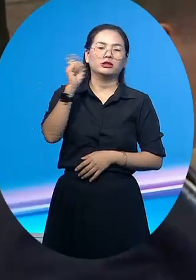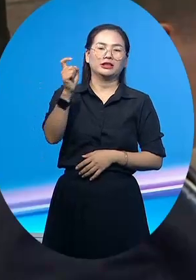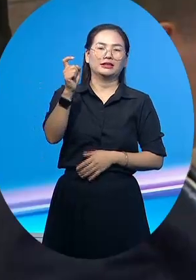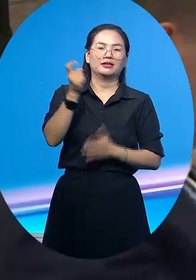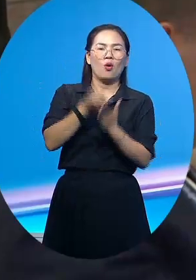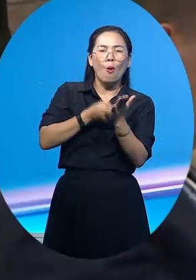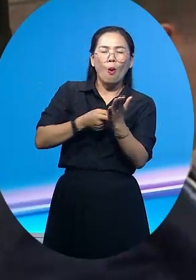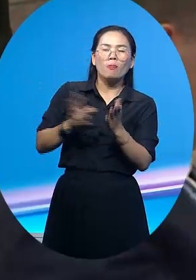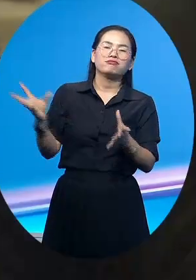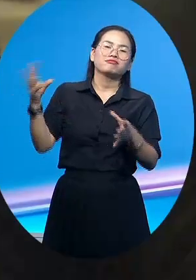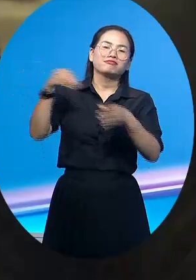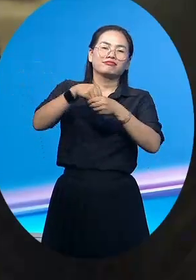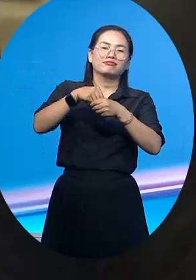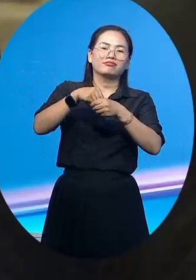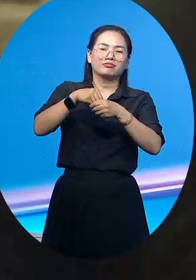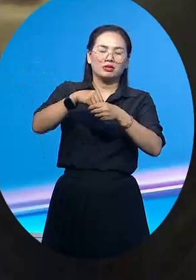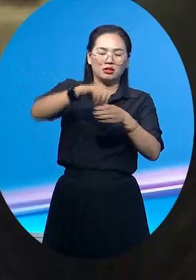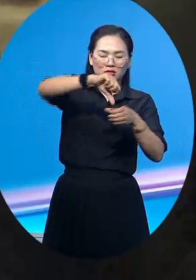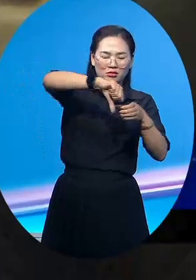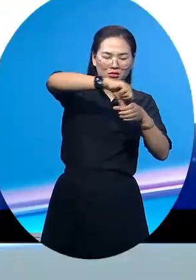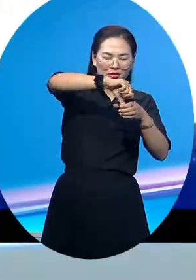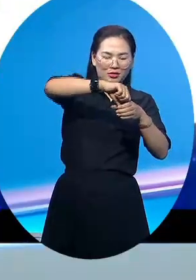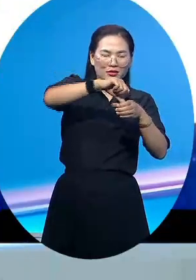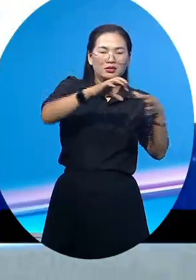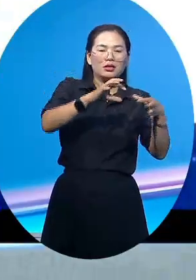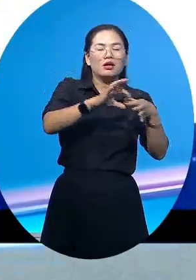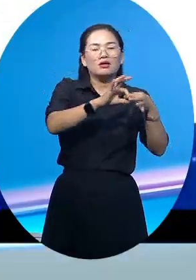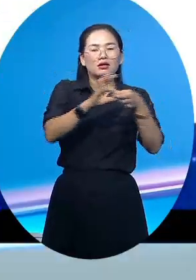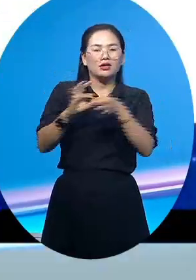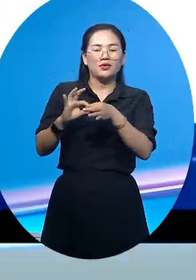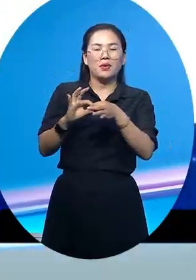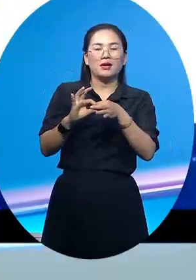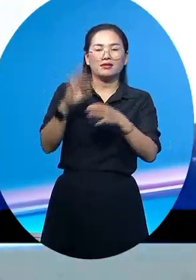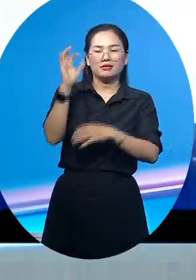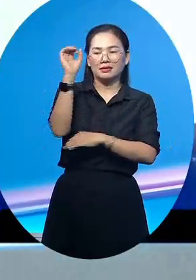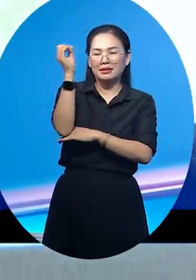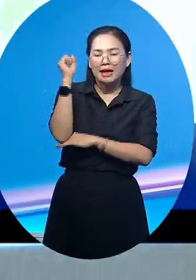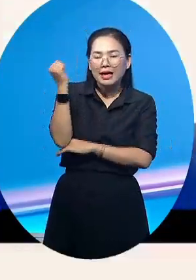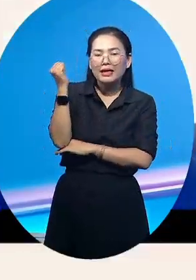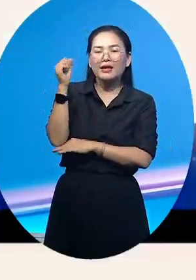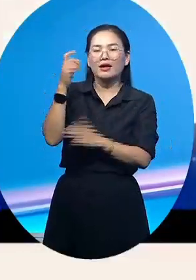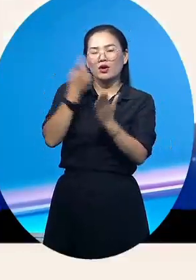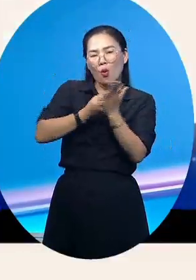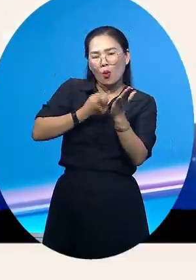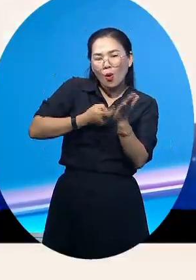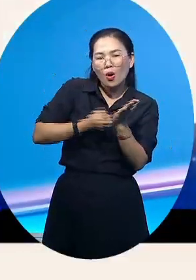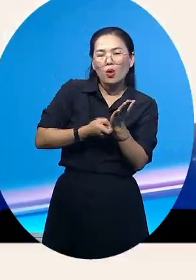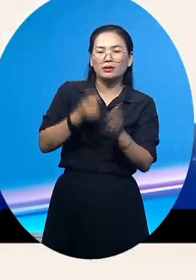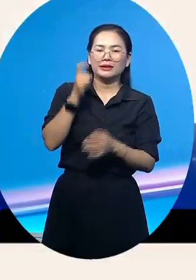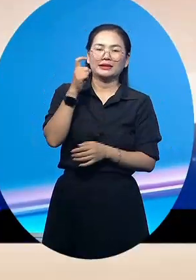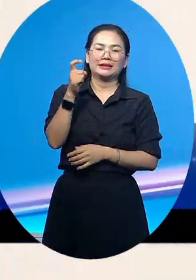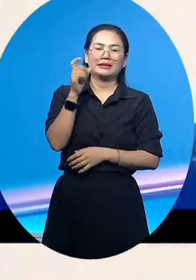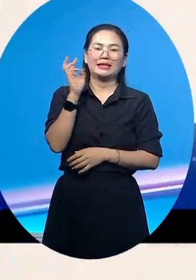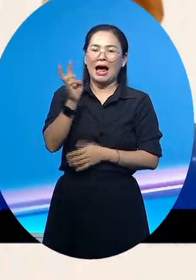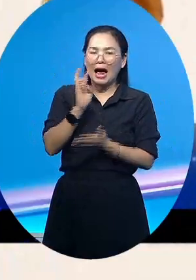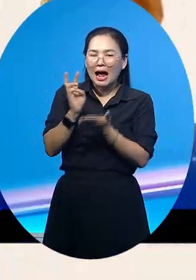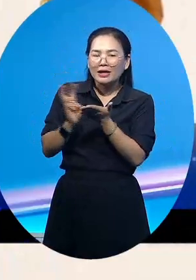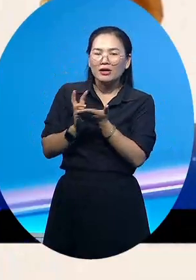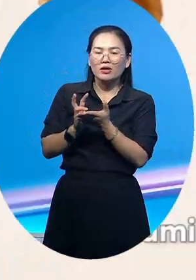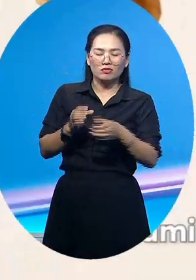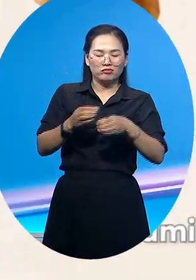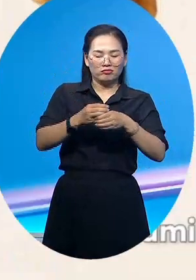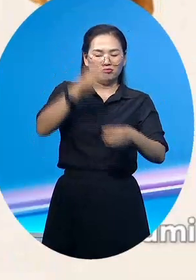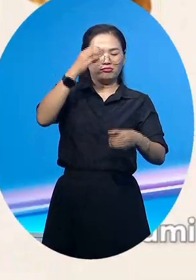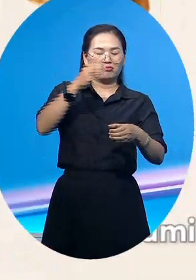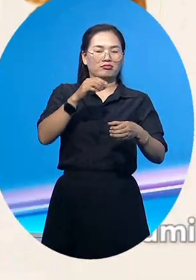đối với các sản phẩm có nguồn gốc thực vật ra mắt thị trường mới khoảng 1 năm supermanus chính hạt được người tiêu dùng hưởng ứng nồng nhiệt trở